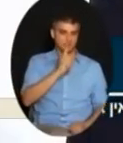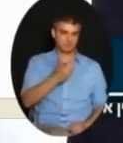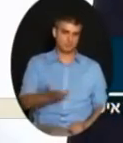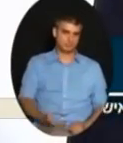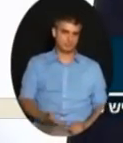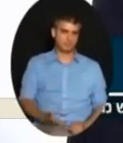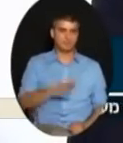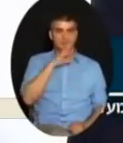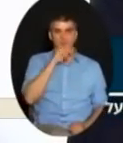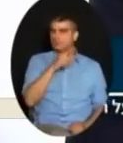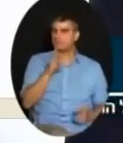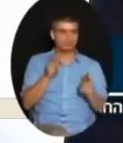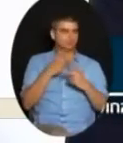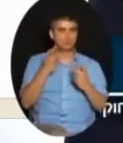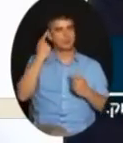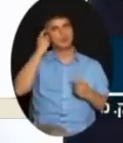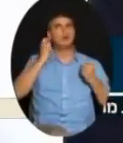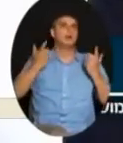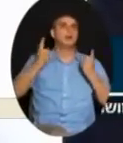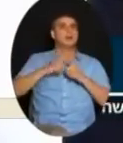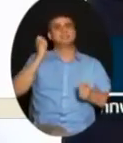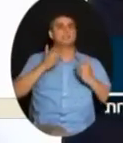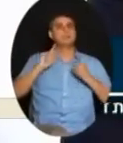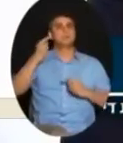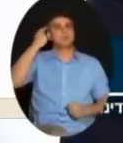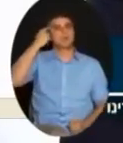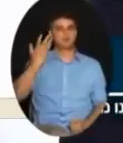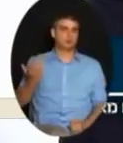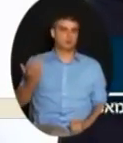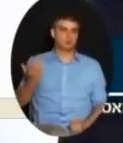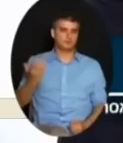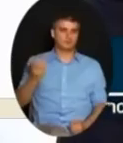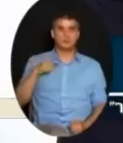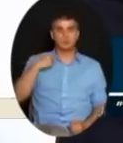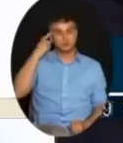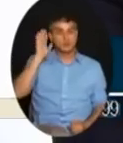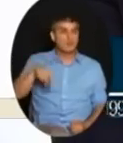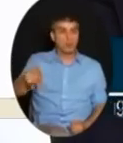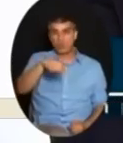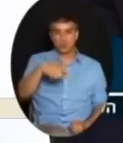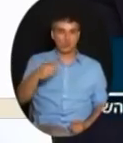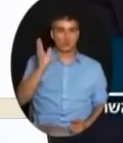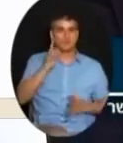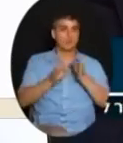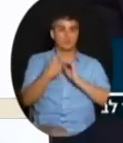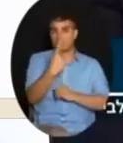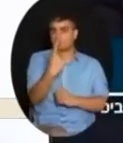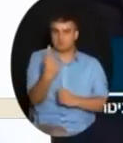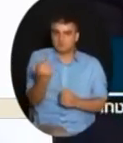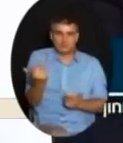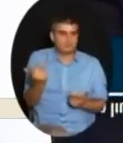יודעת, מדברים על זה, אי אפשר להמר כמובן, מי חשב ש, אני חושב שגם האנשים, גם בפרקליטות,